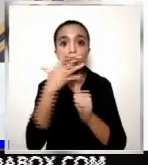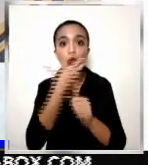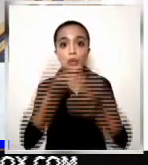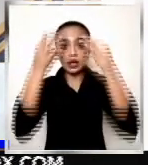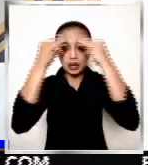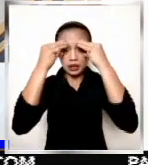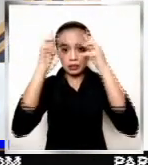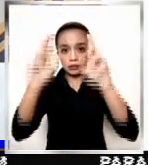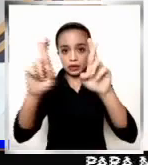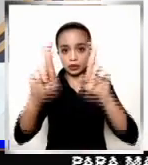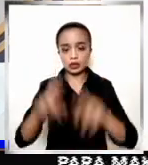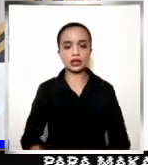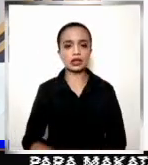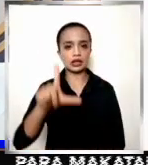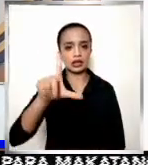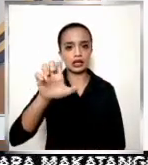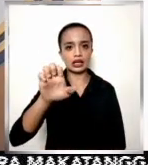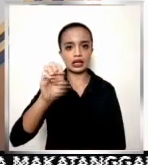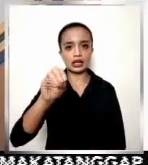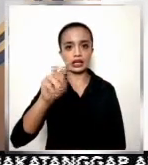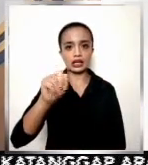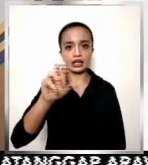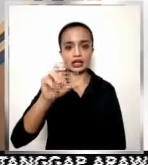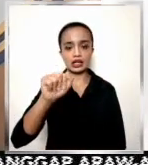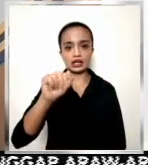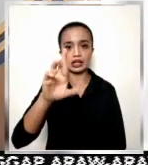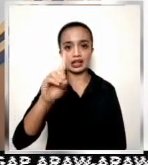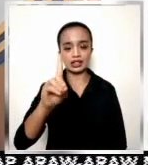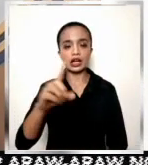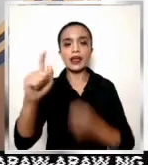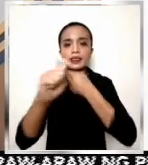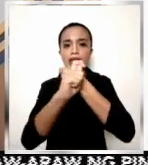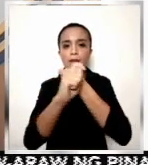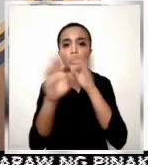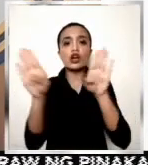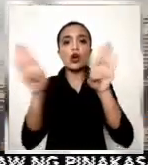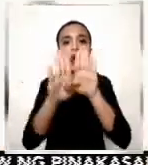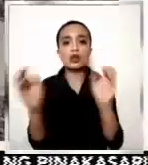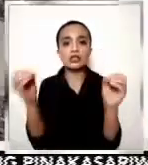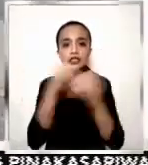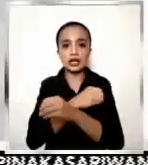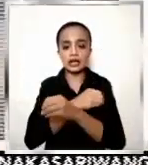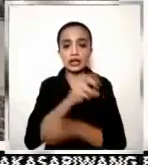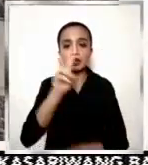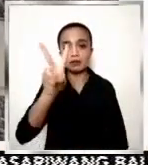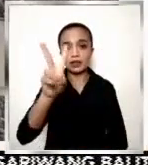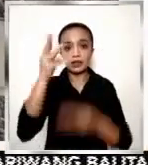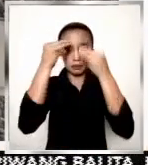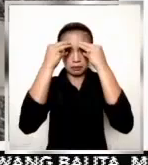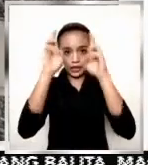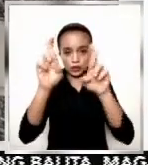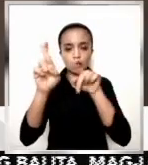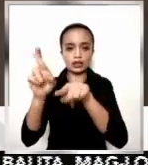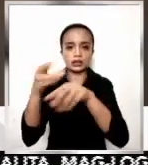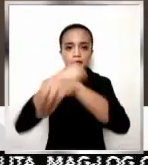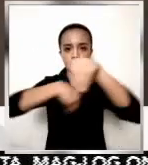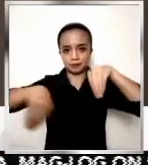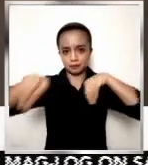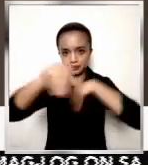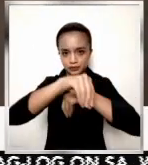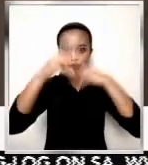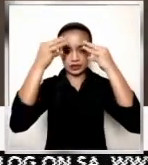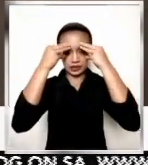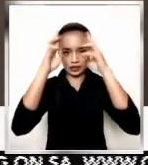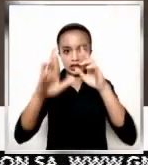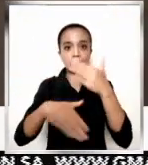Escobillo. Pansamantalang isinara ang kanyang opisina, ang vice mayor muna ang uupong mayor. Sa Bacolod naman, nasa maluwag na Modified